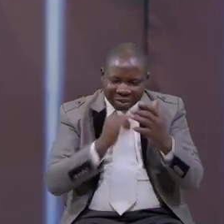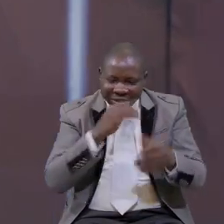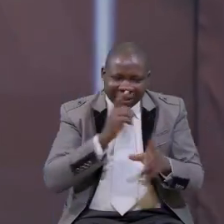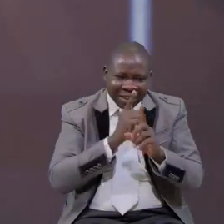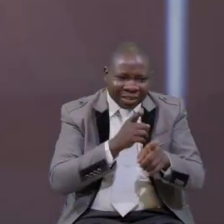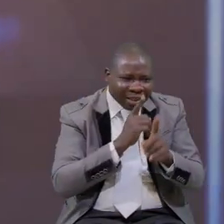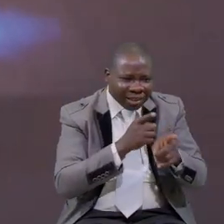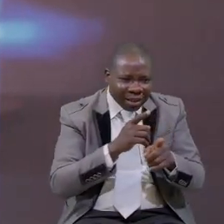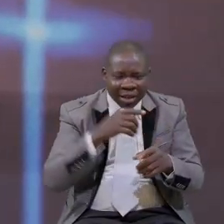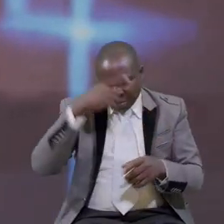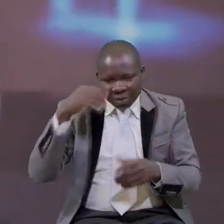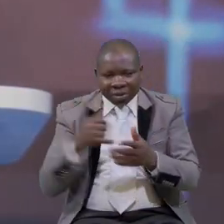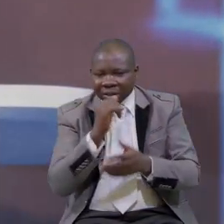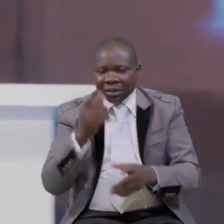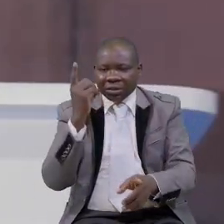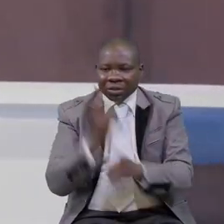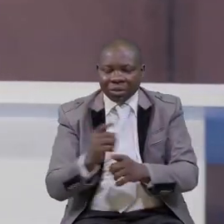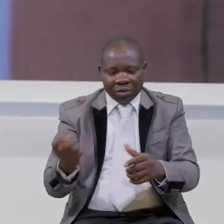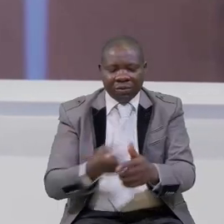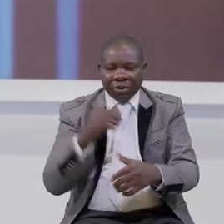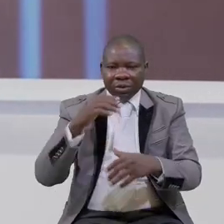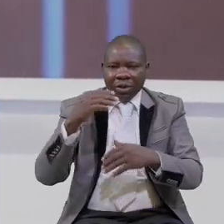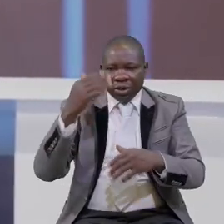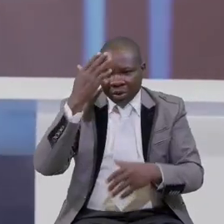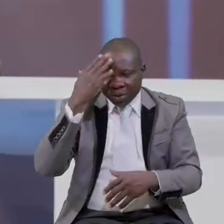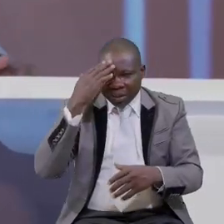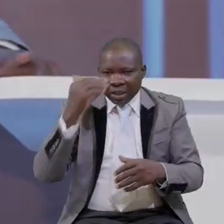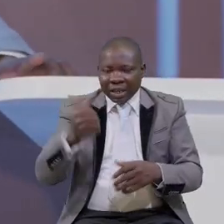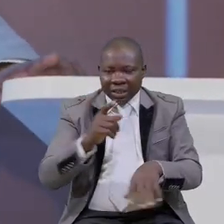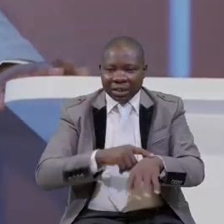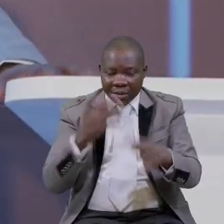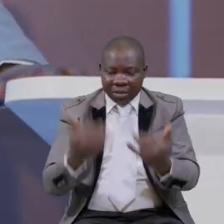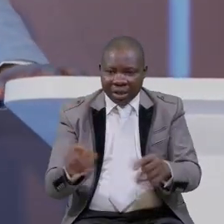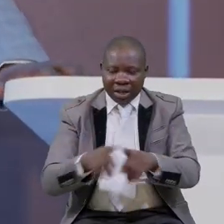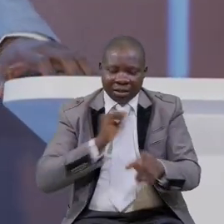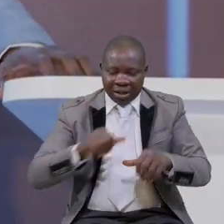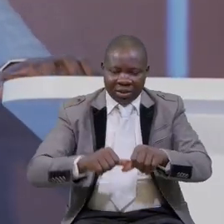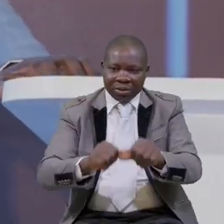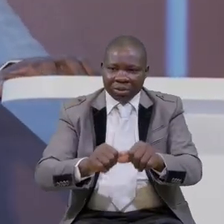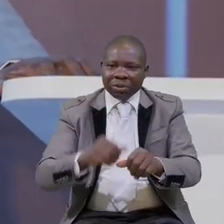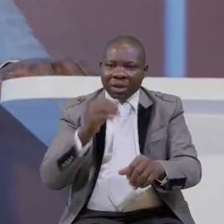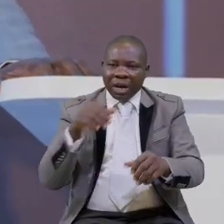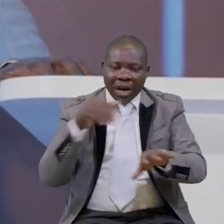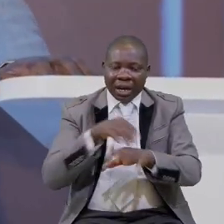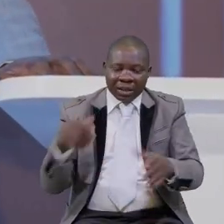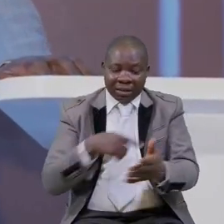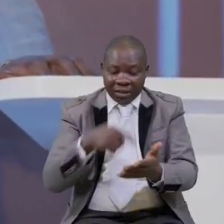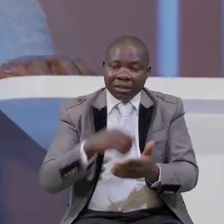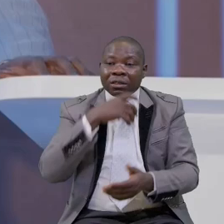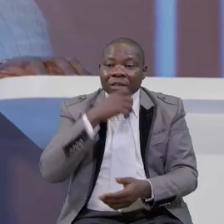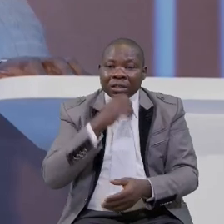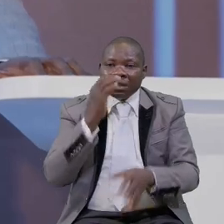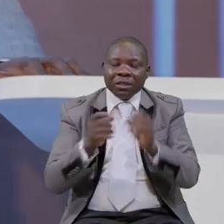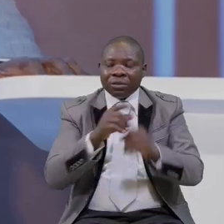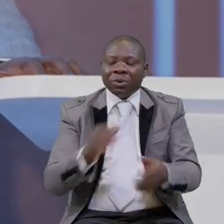connaissance initiale. Mais en évoluant, chaque fois maintenant, à cet âge, posez-moi la question.